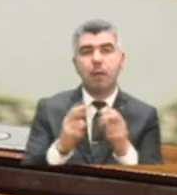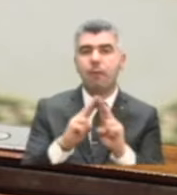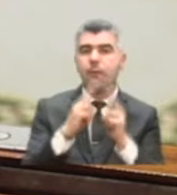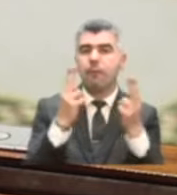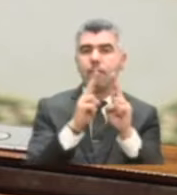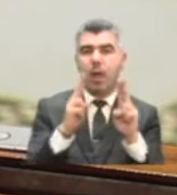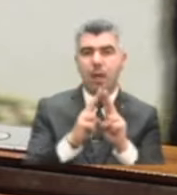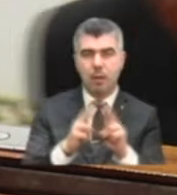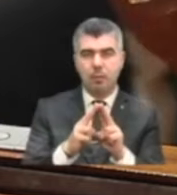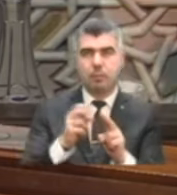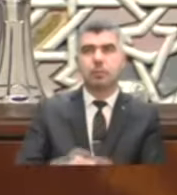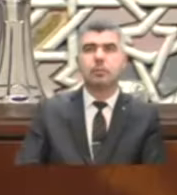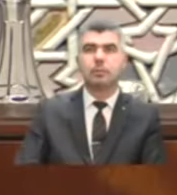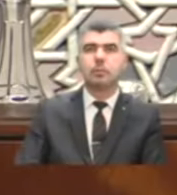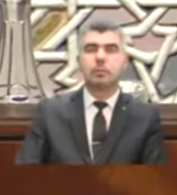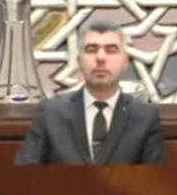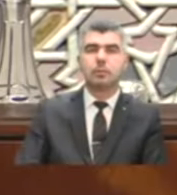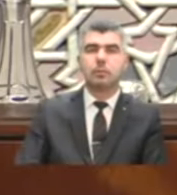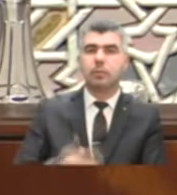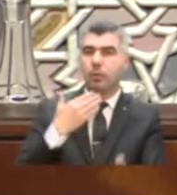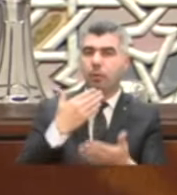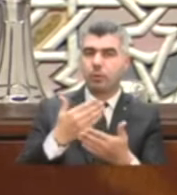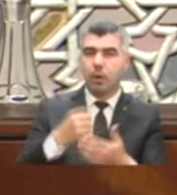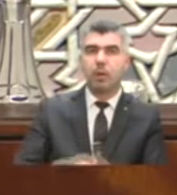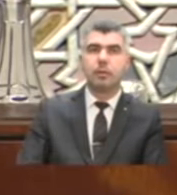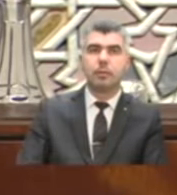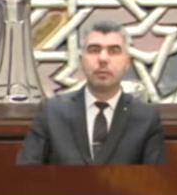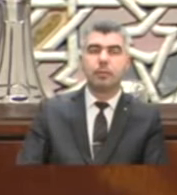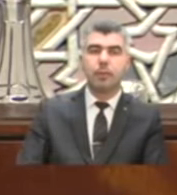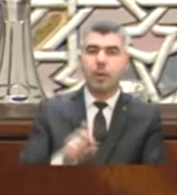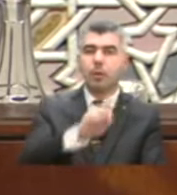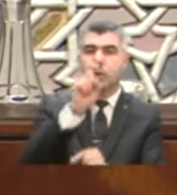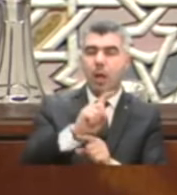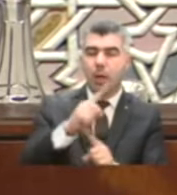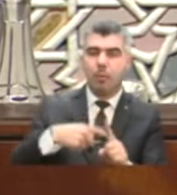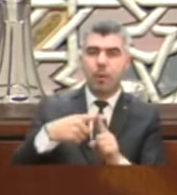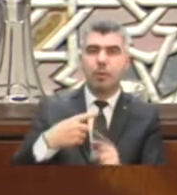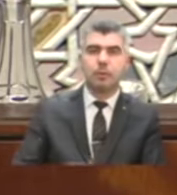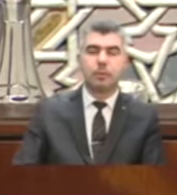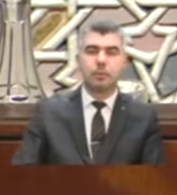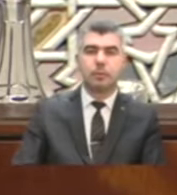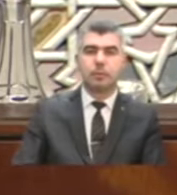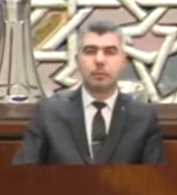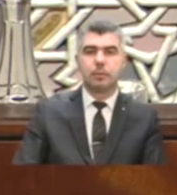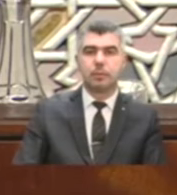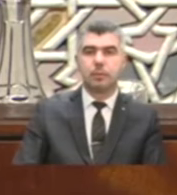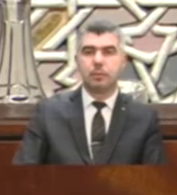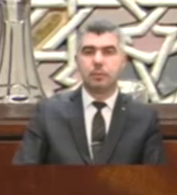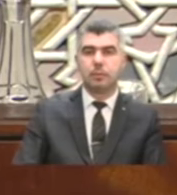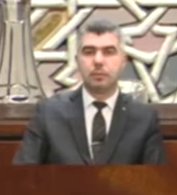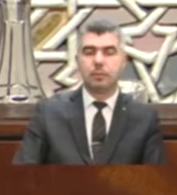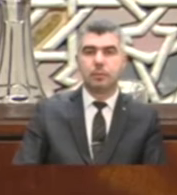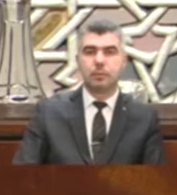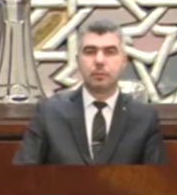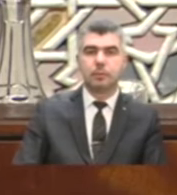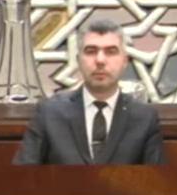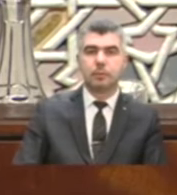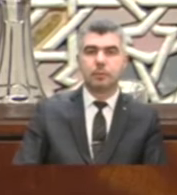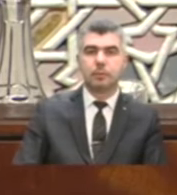العالم. وشكرا. شكرا سيد وزير. تعقيب سي طيع، تفضل سيد نائب محترم.